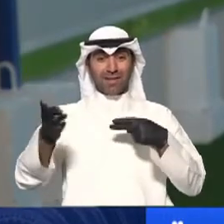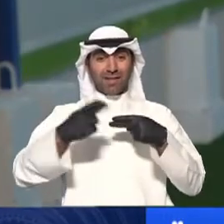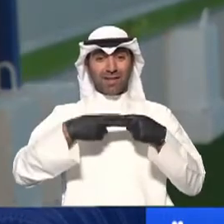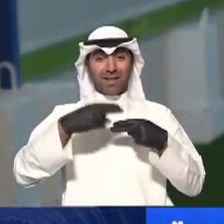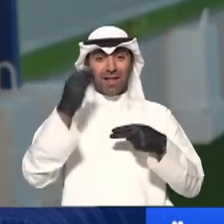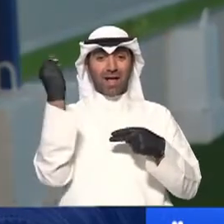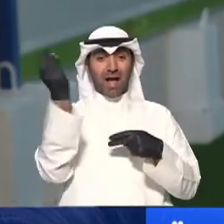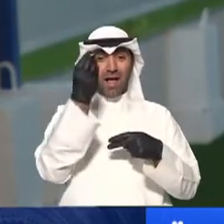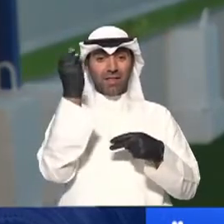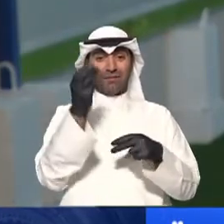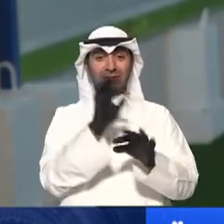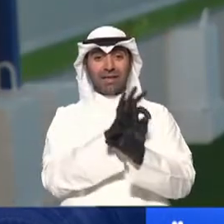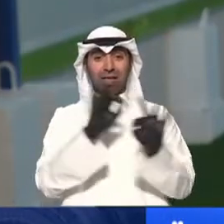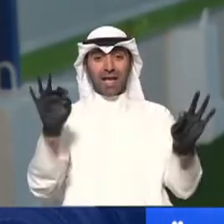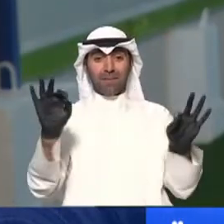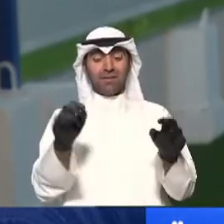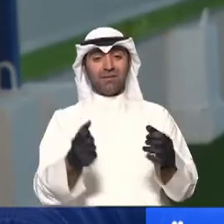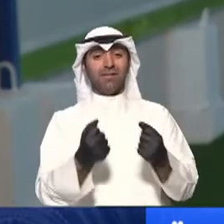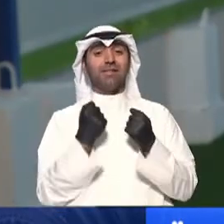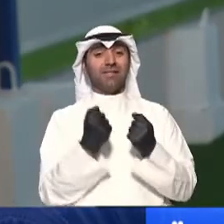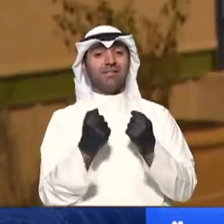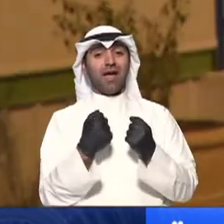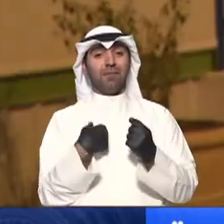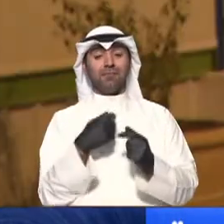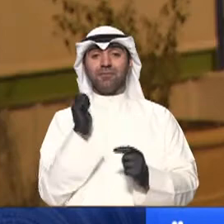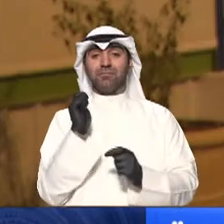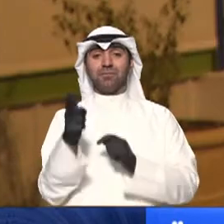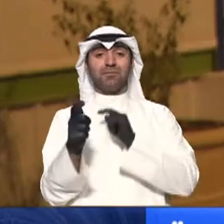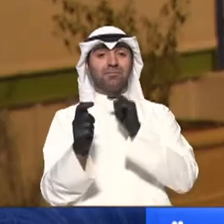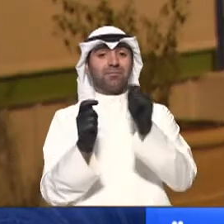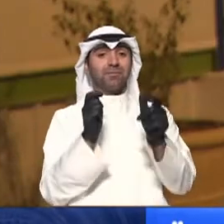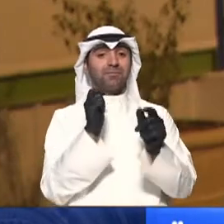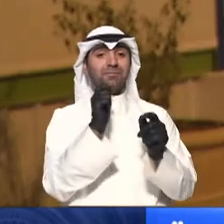على المواد وعلى العماله المطلوبه. اسره